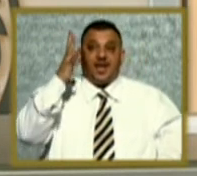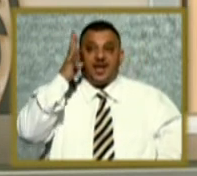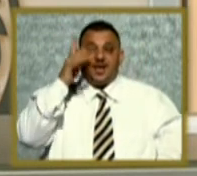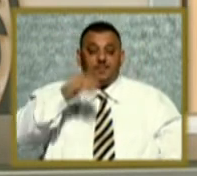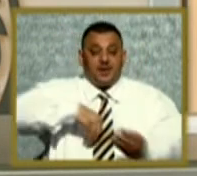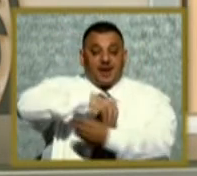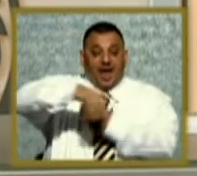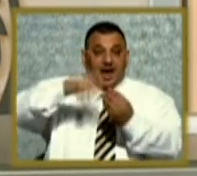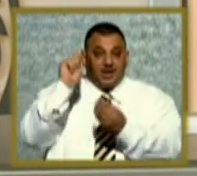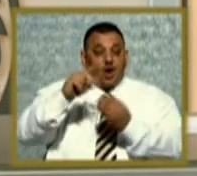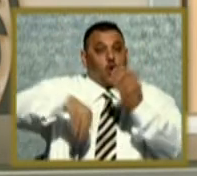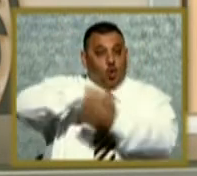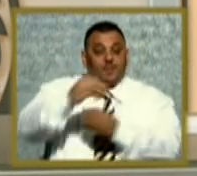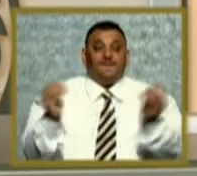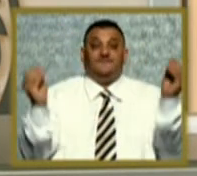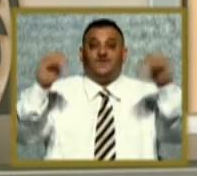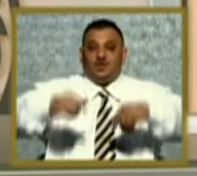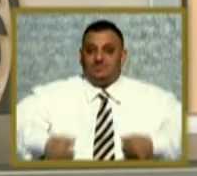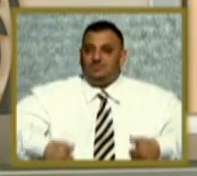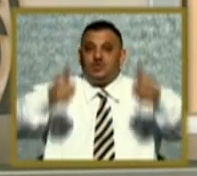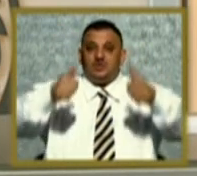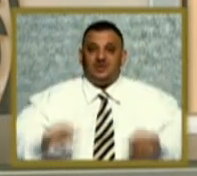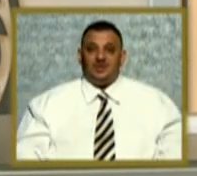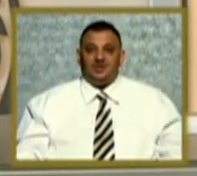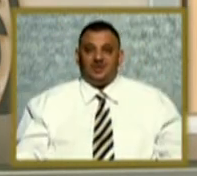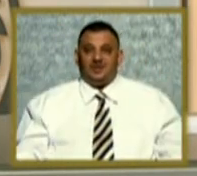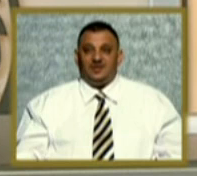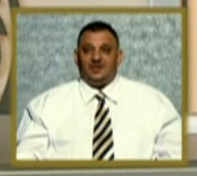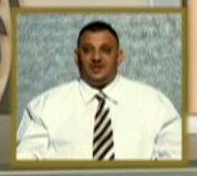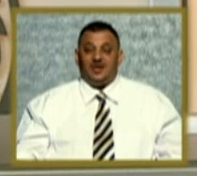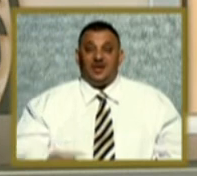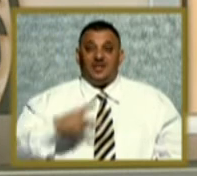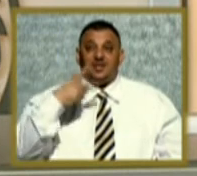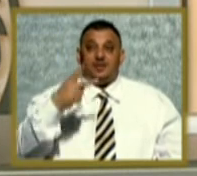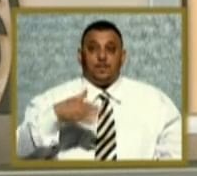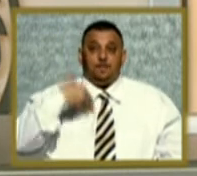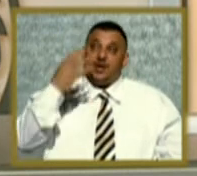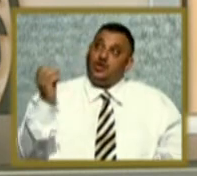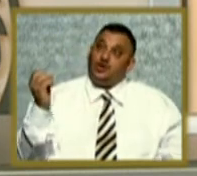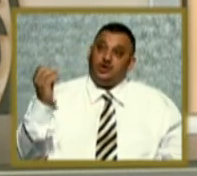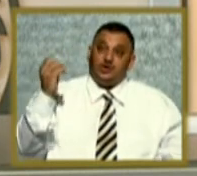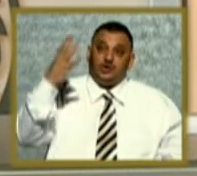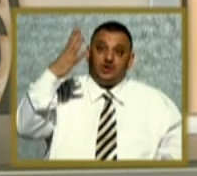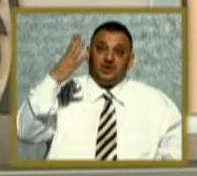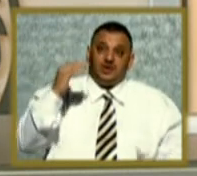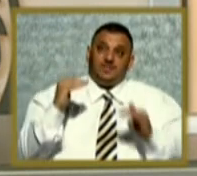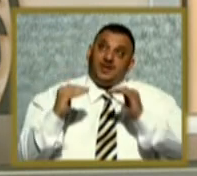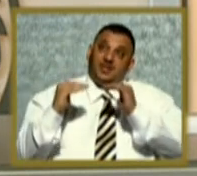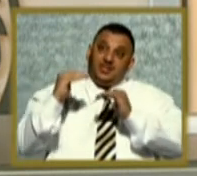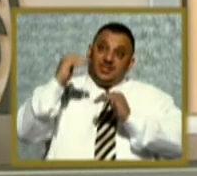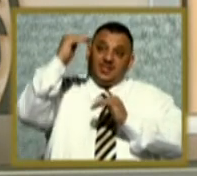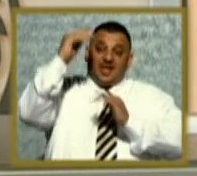حج وعمرة تامتين. والمقصود أن هذه أن هاتين الركعتين بعد طلوع الشمس وارتفاعها